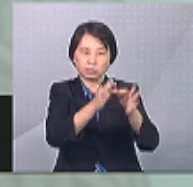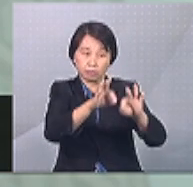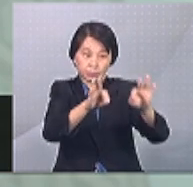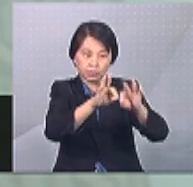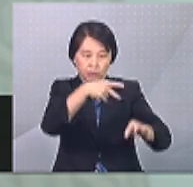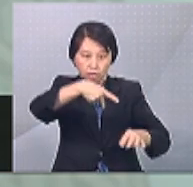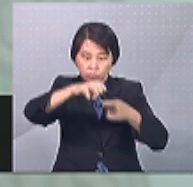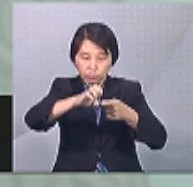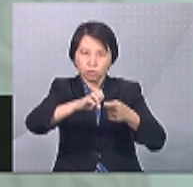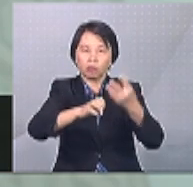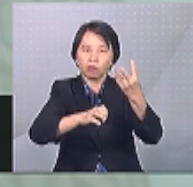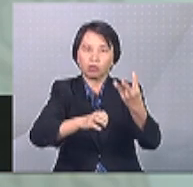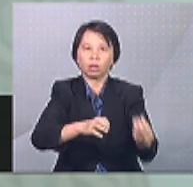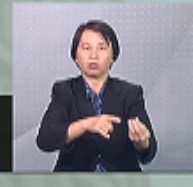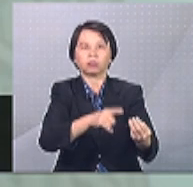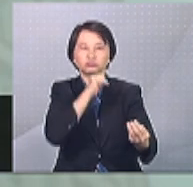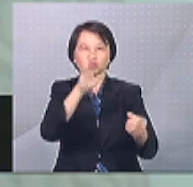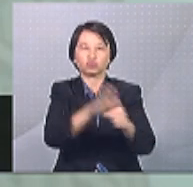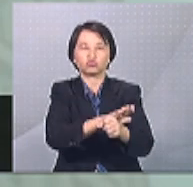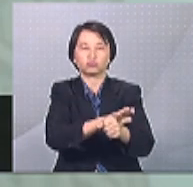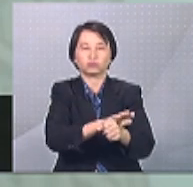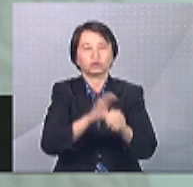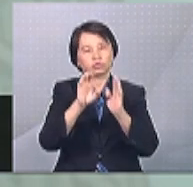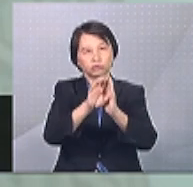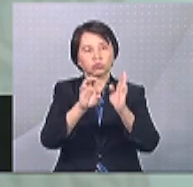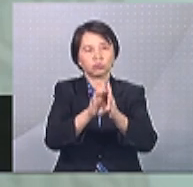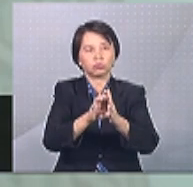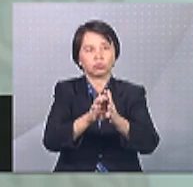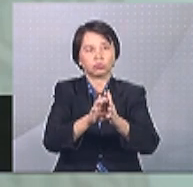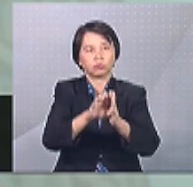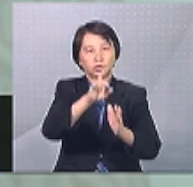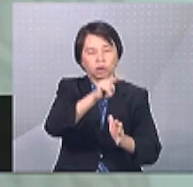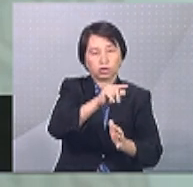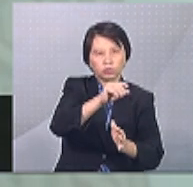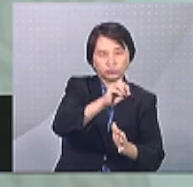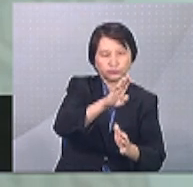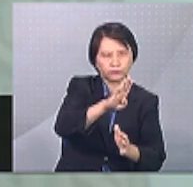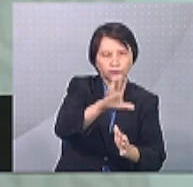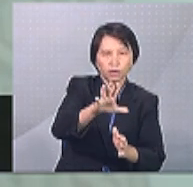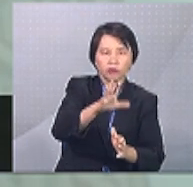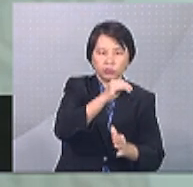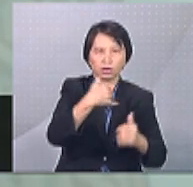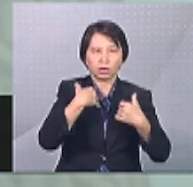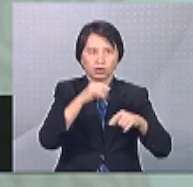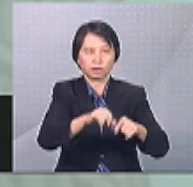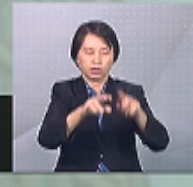highlight the PPE. For example, N95 was a big issue, but now we have readdressed the